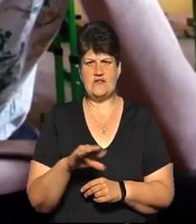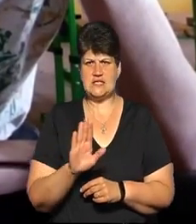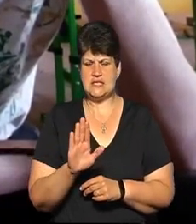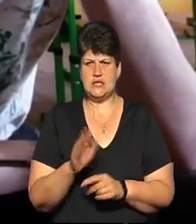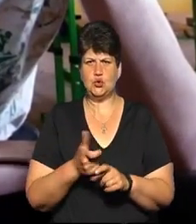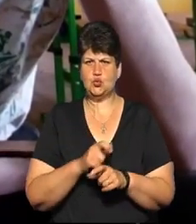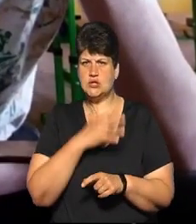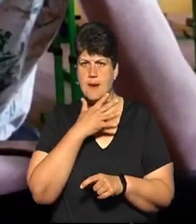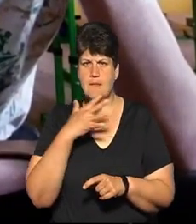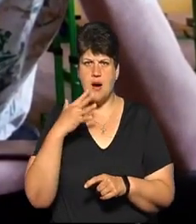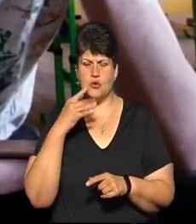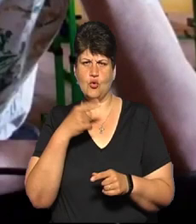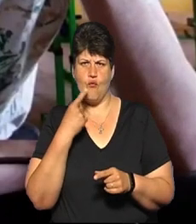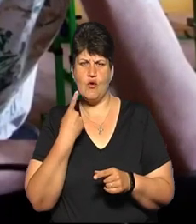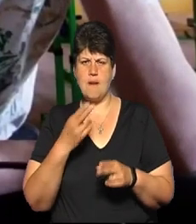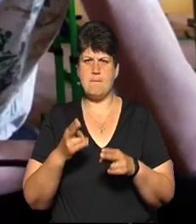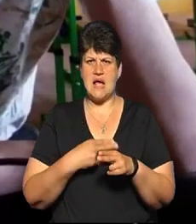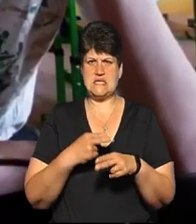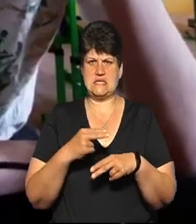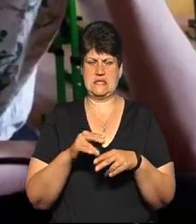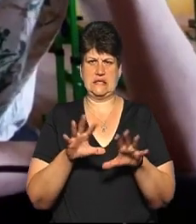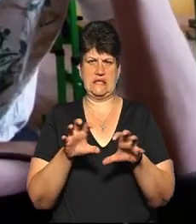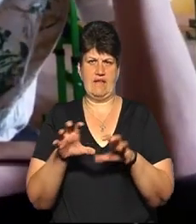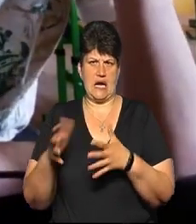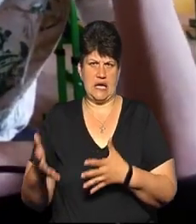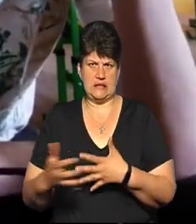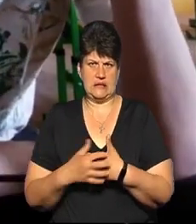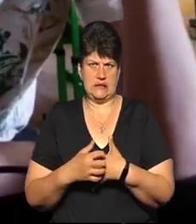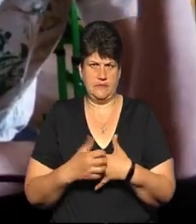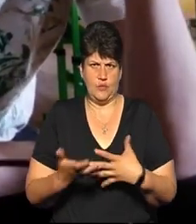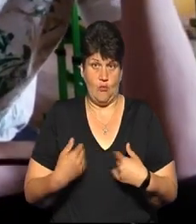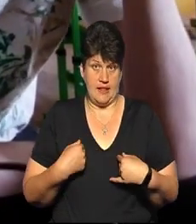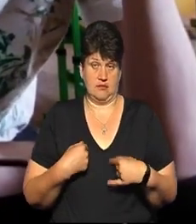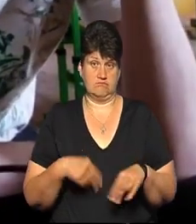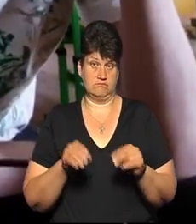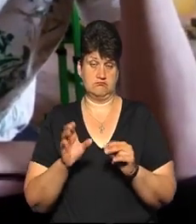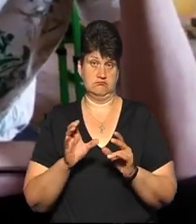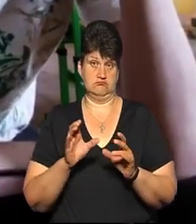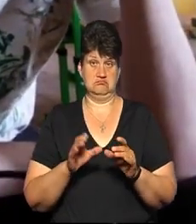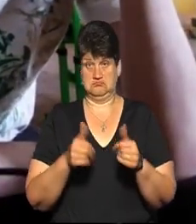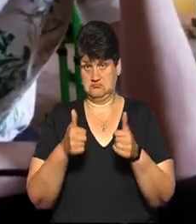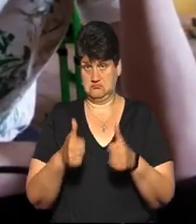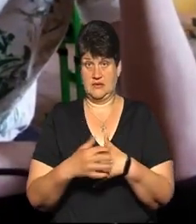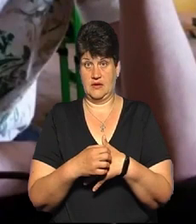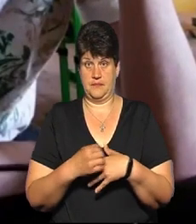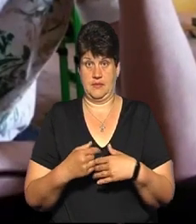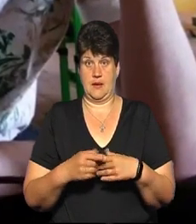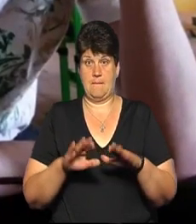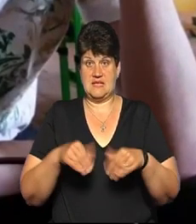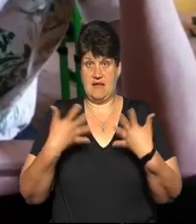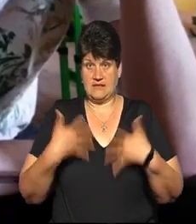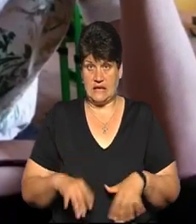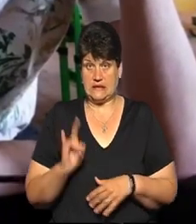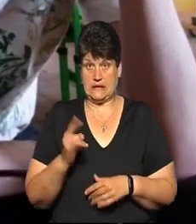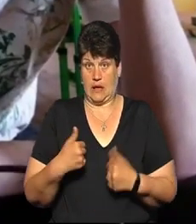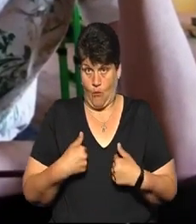багато хто диктує умови без тварин. У мене виховані тварини. Після втрати дитини вони мої діти.